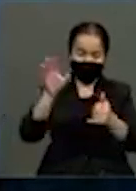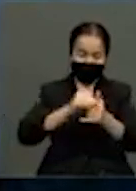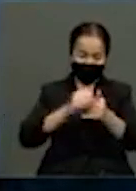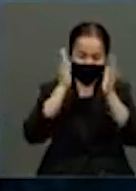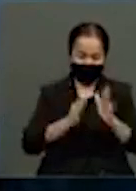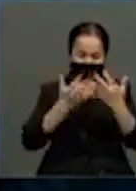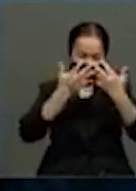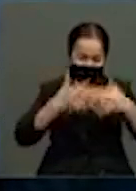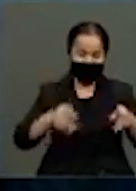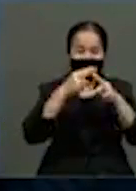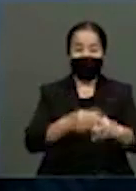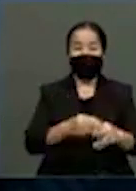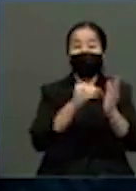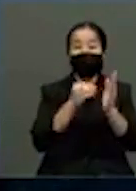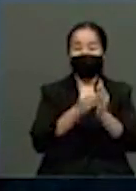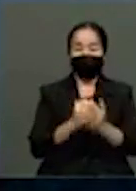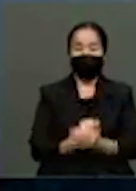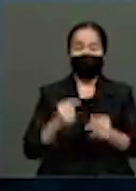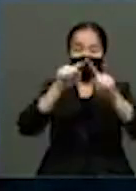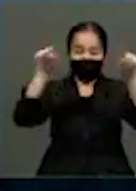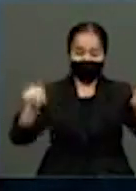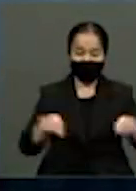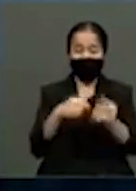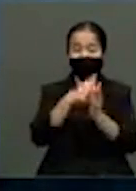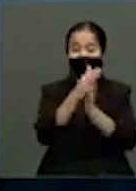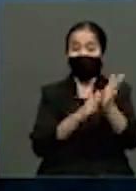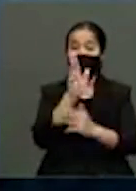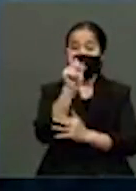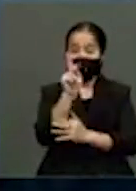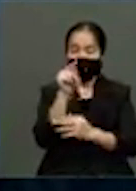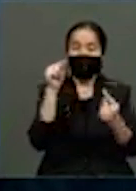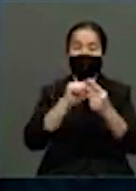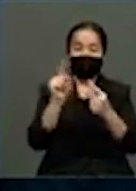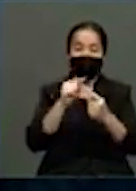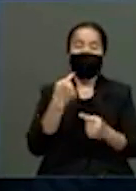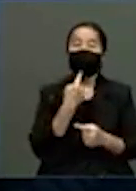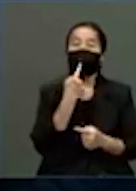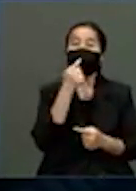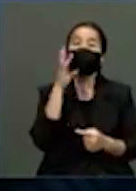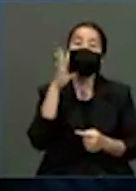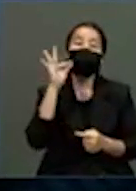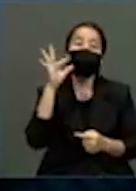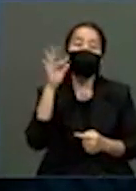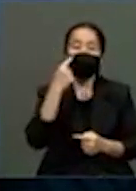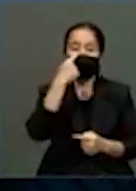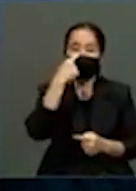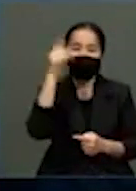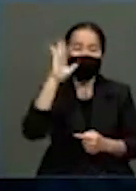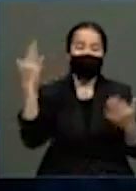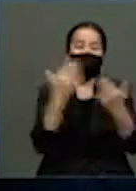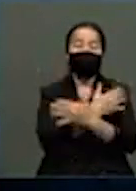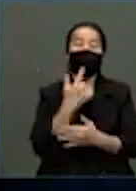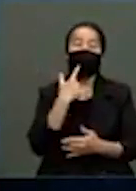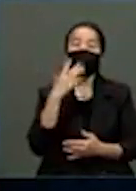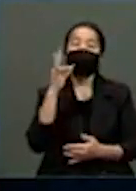ากขวามือสีเขียวเนี่ยครับคุยกันเรื่องของการตรวจโดยใช้น้ำลายนะครับซึ่ง